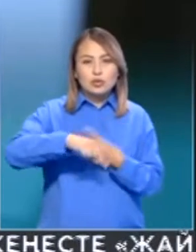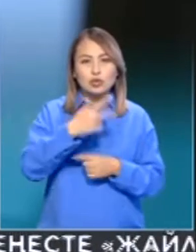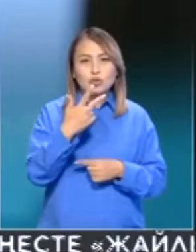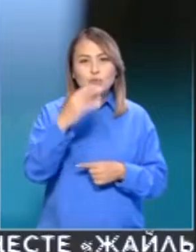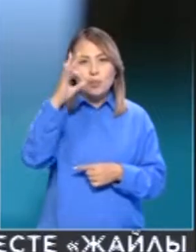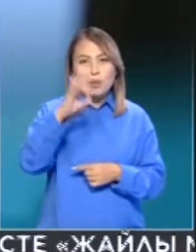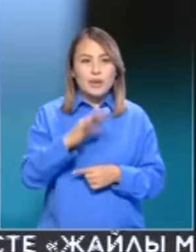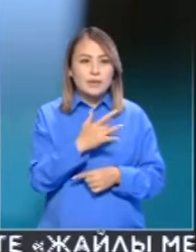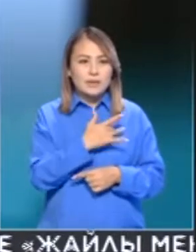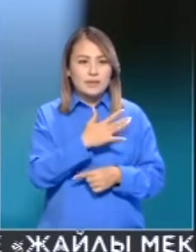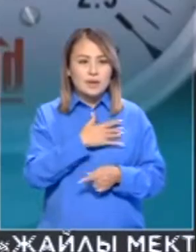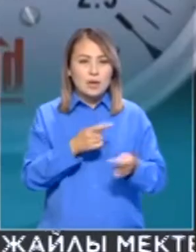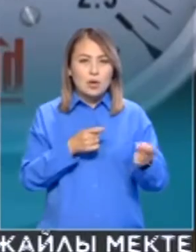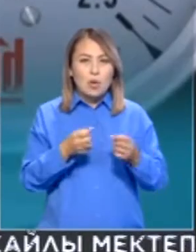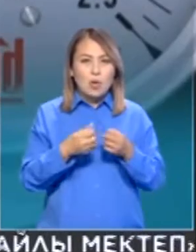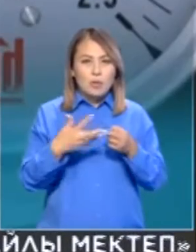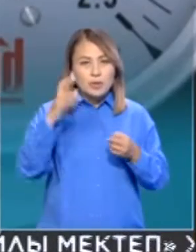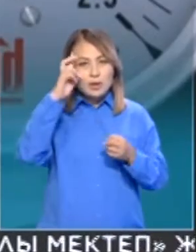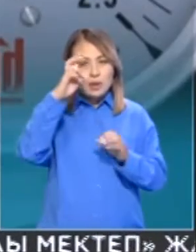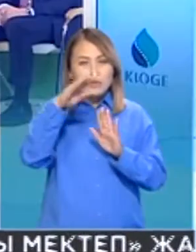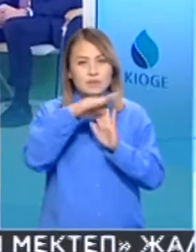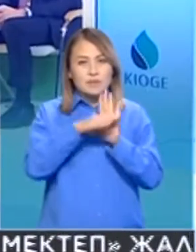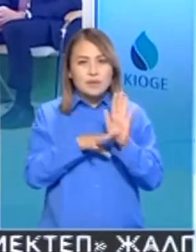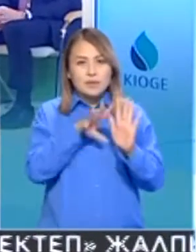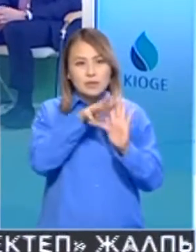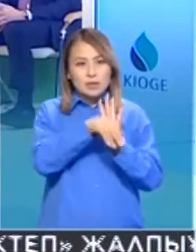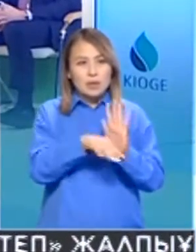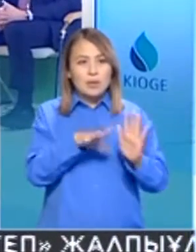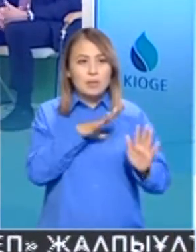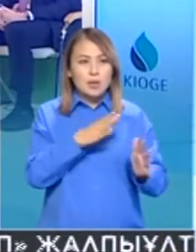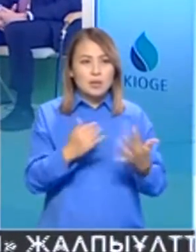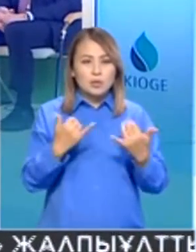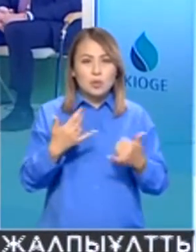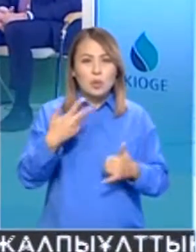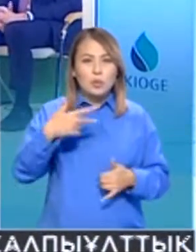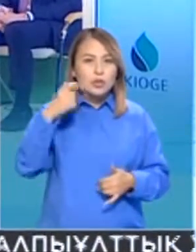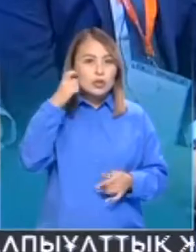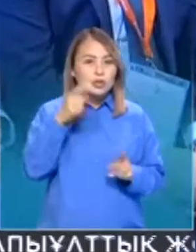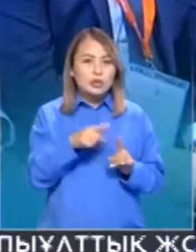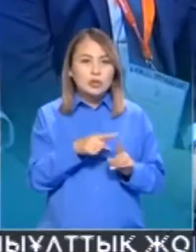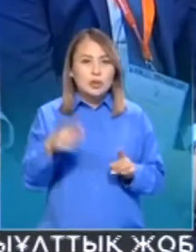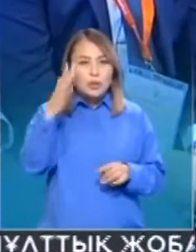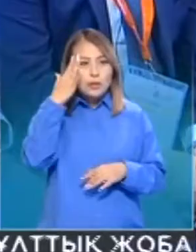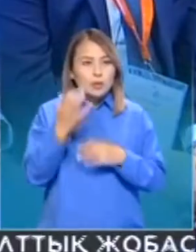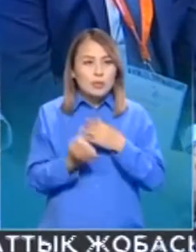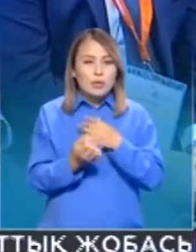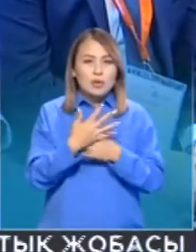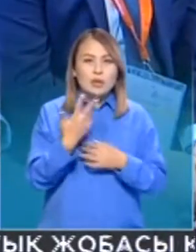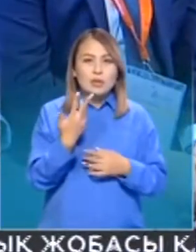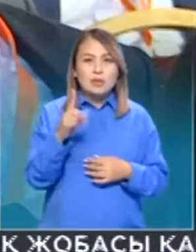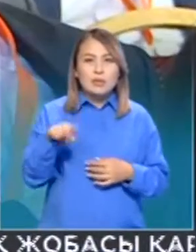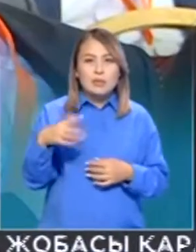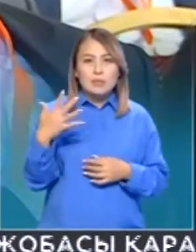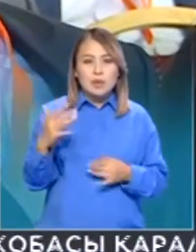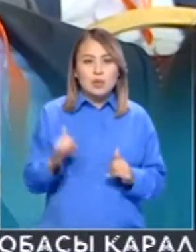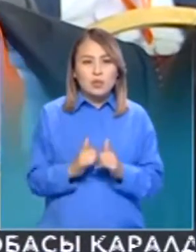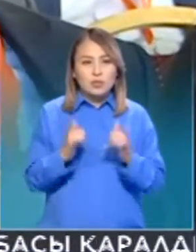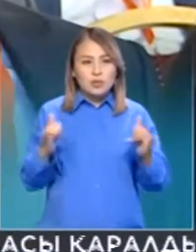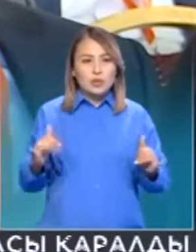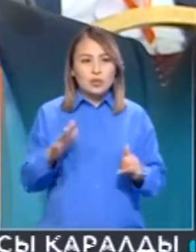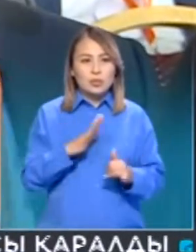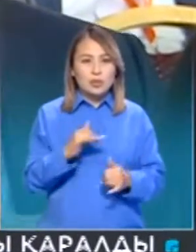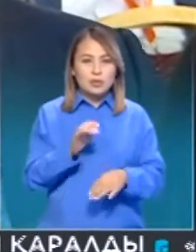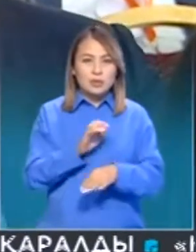еленіп, әлемдегі жетекші 15 елдің қатарына енді. 30 жыл ішінде қара алтын өндіру 3,5 есеге өскен. Енді